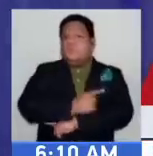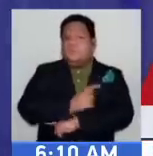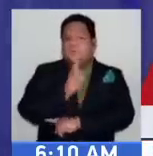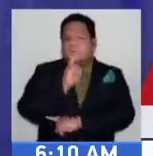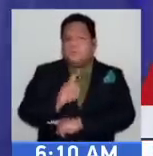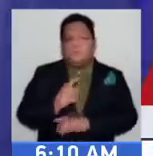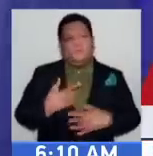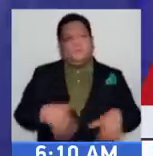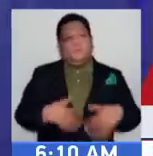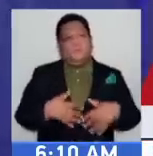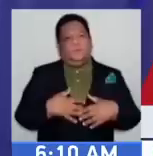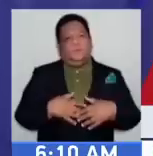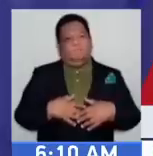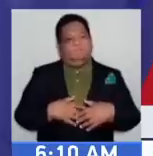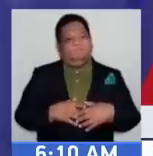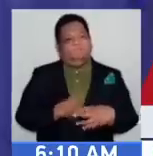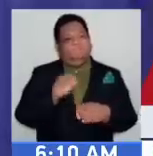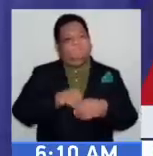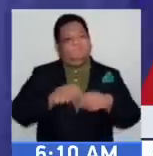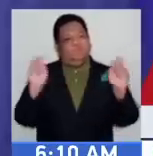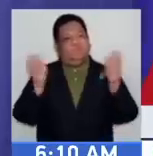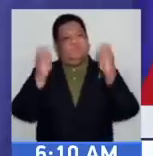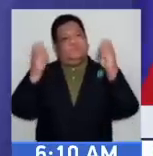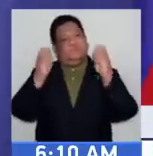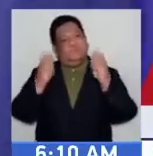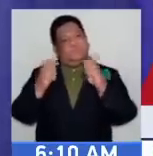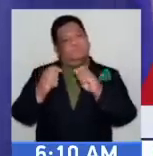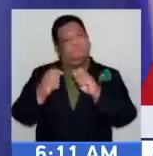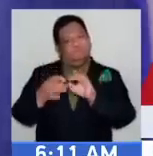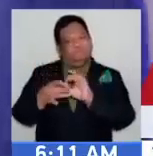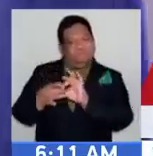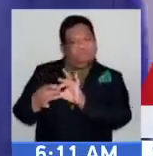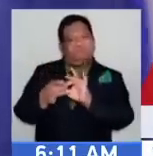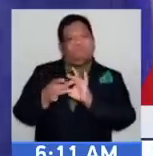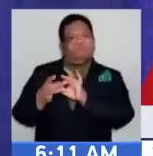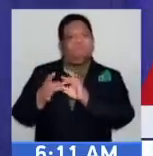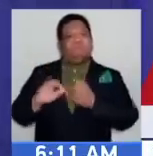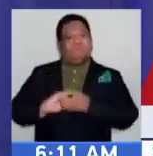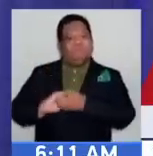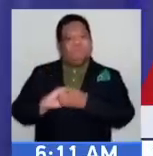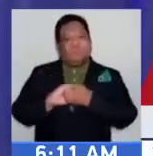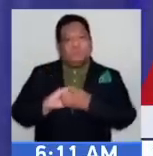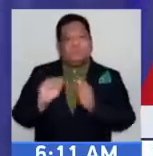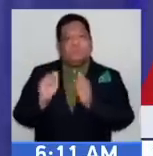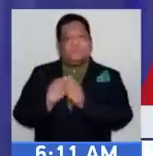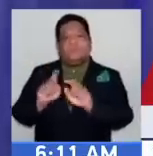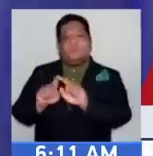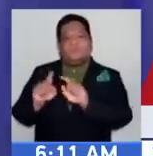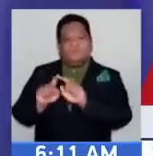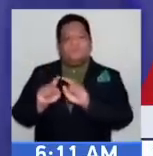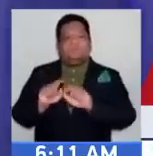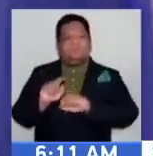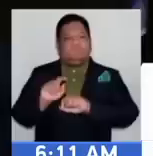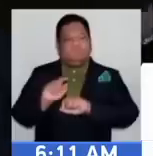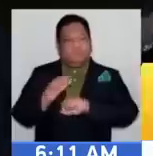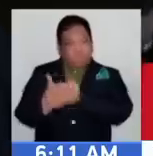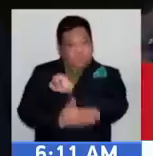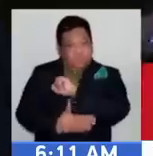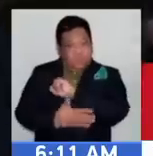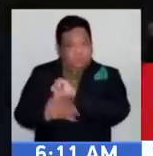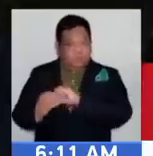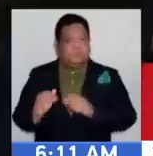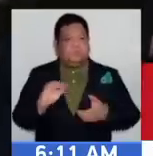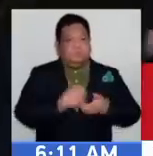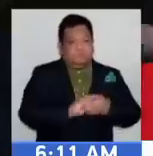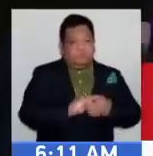celebrate the friendship and the partnership with the Philippines and the Filipino people. Lighting